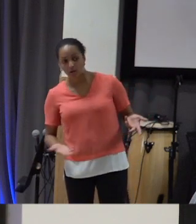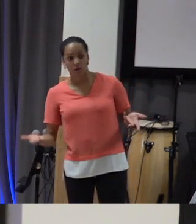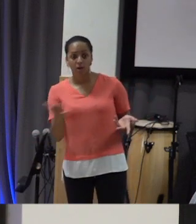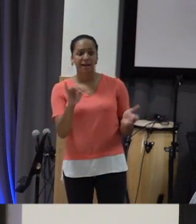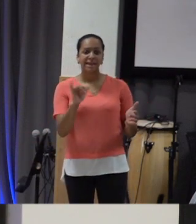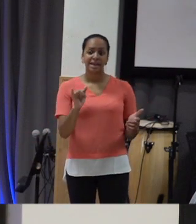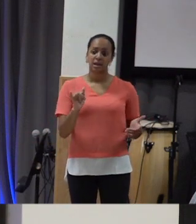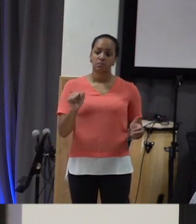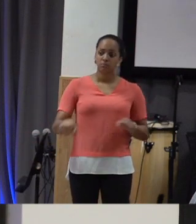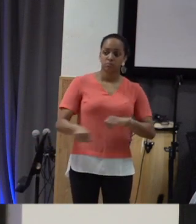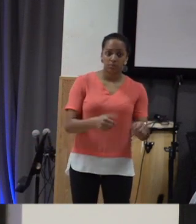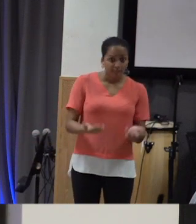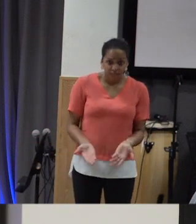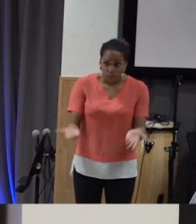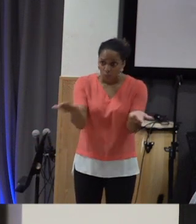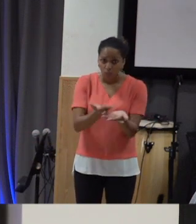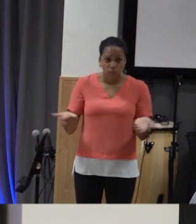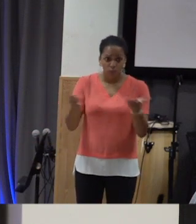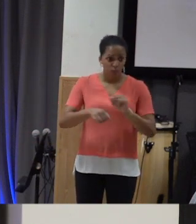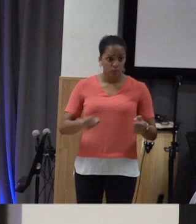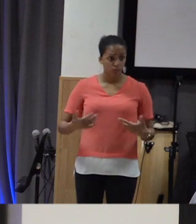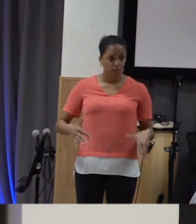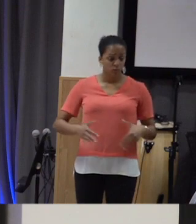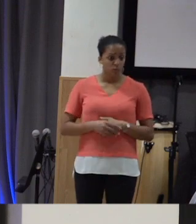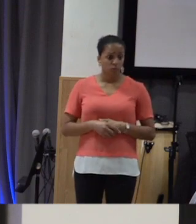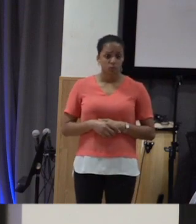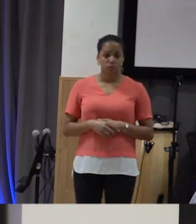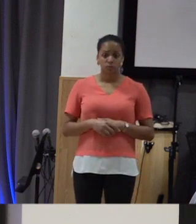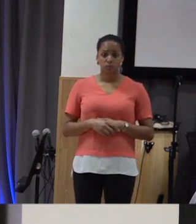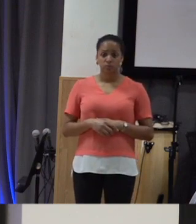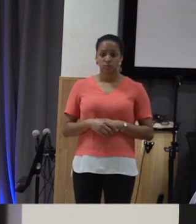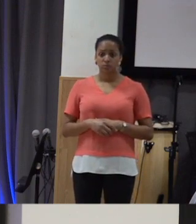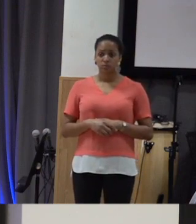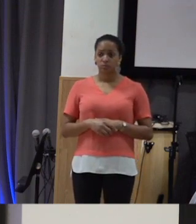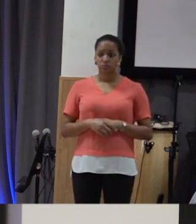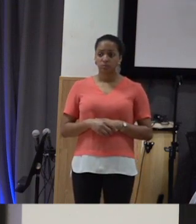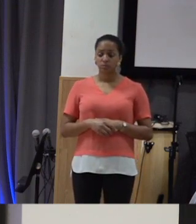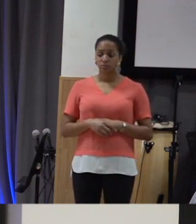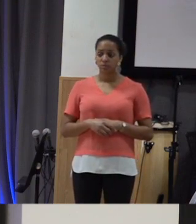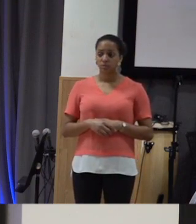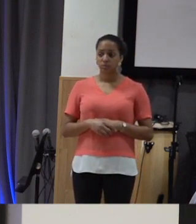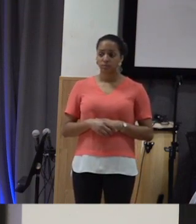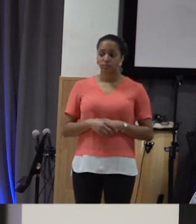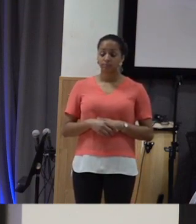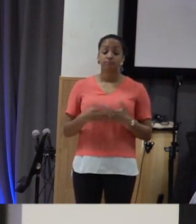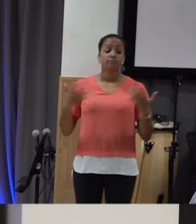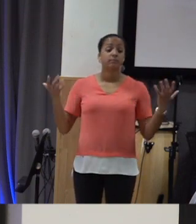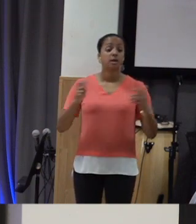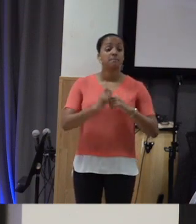notre camp. Le cinquième élément qui peut nous empêcher d'être exaucés, c'est le manque de